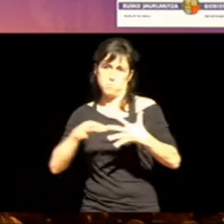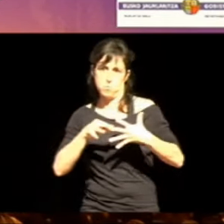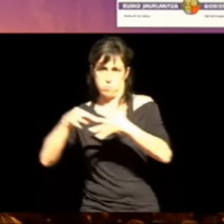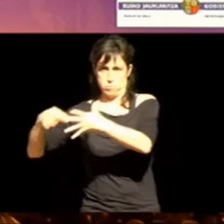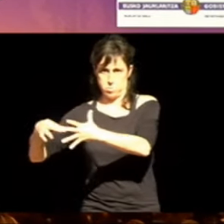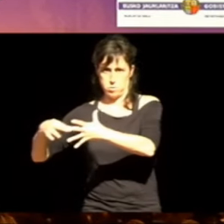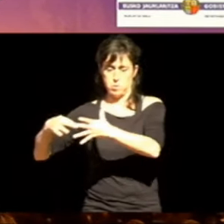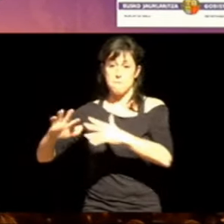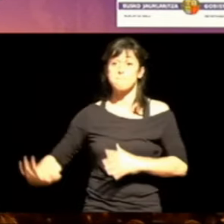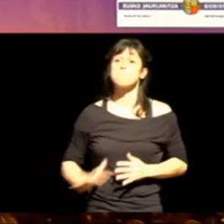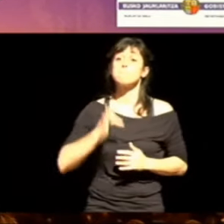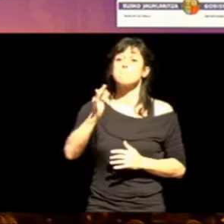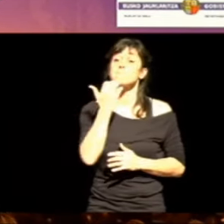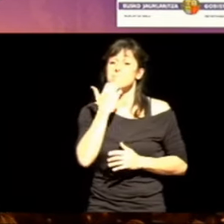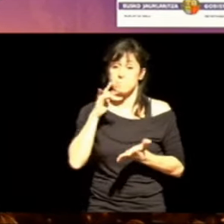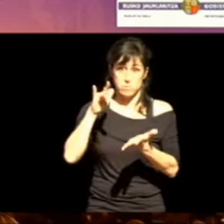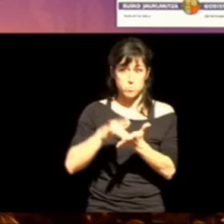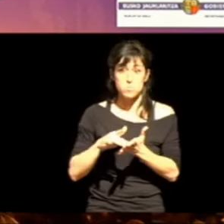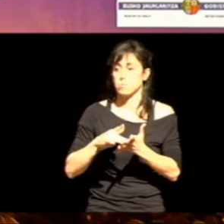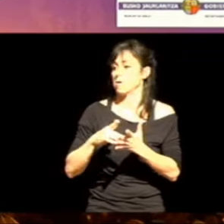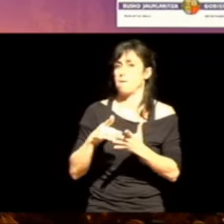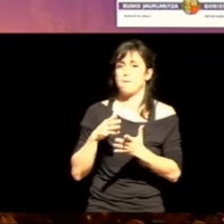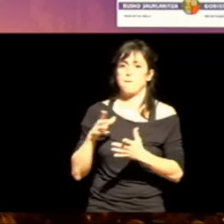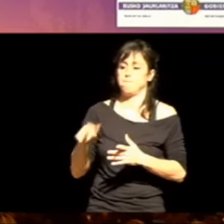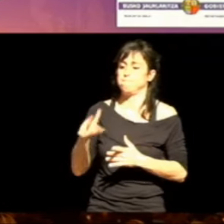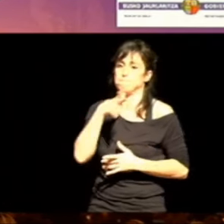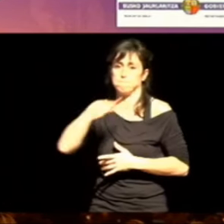inguruko demanda bat agertzen denean baita ere prozesua.